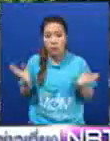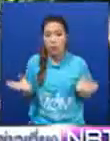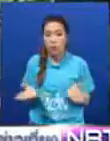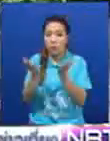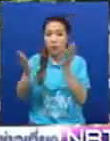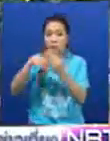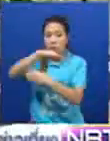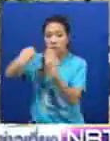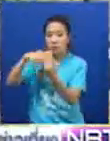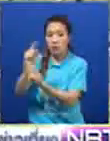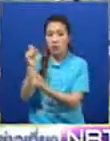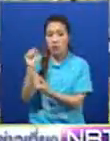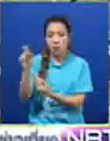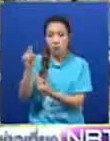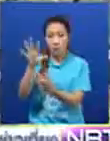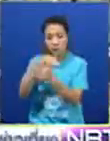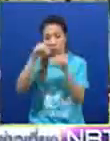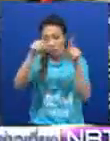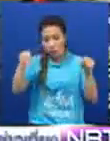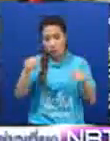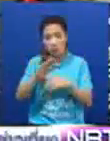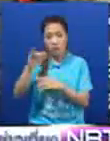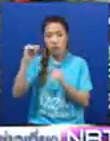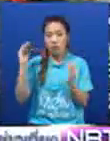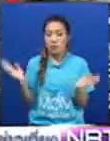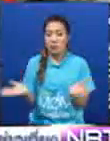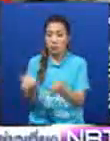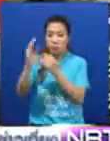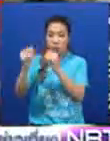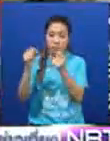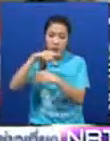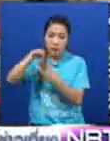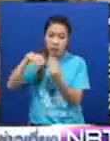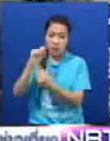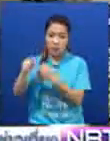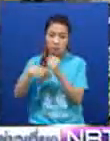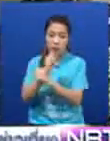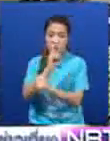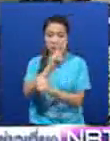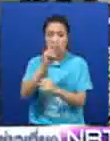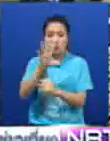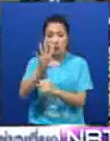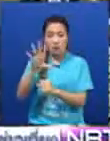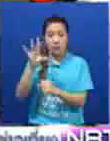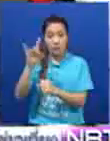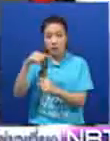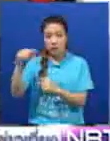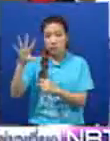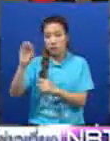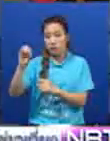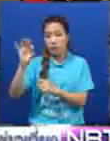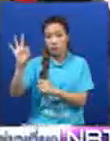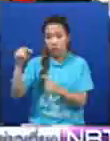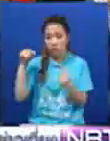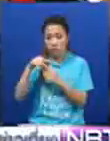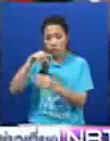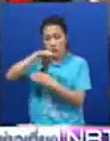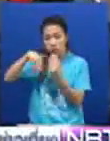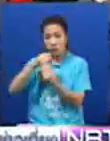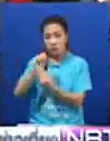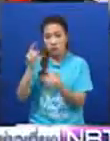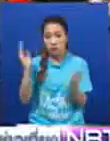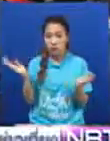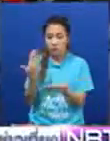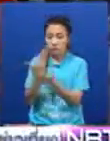ศรษฐกิจระยะเร่งด่วนตามกรอบมาตรการกระตุ้นเศรษฐกิจปี2558ถึง2559กระตุ้นเศรษฐกิจผ่านโครงการ